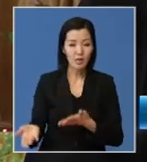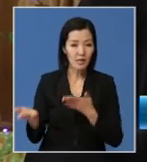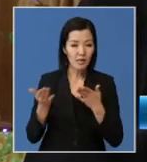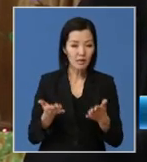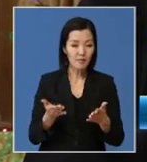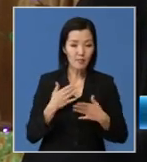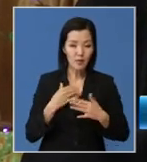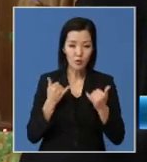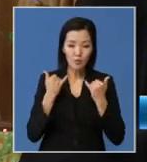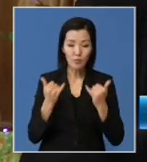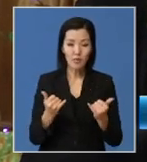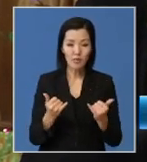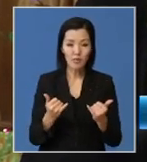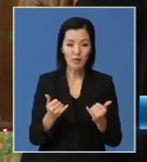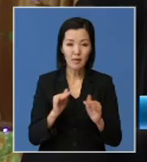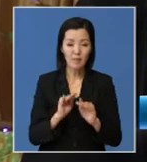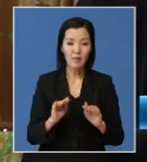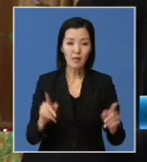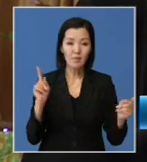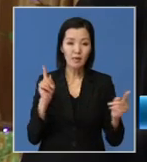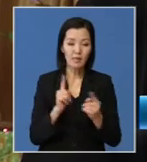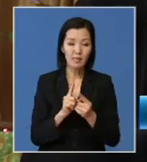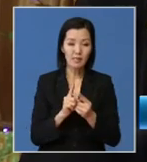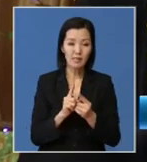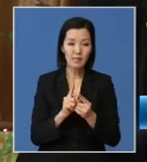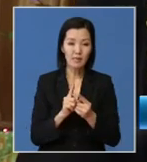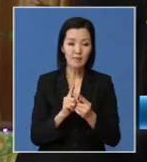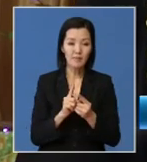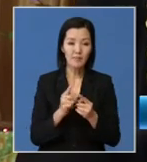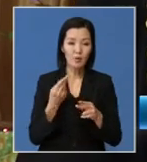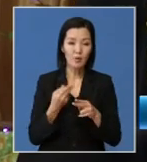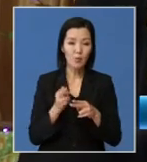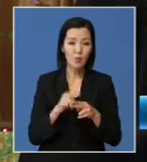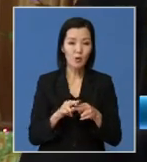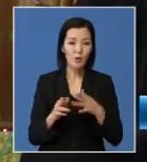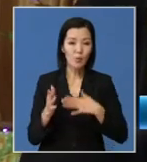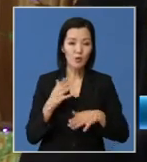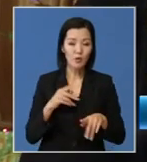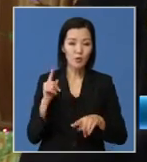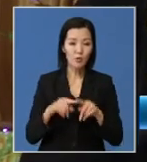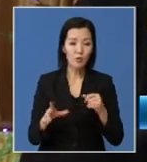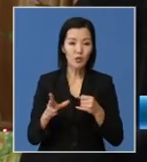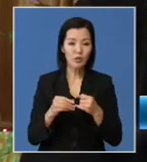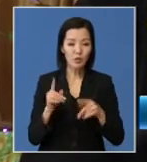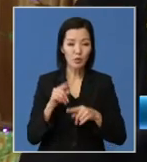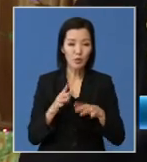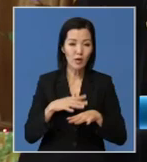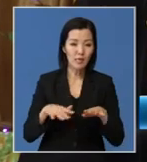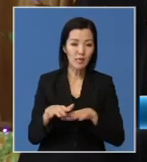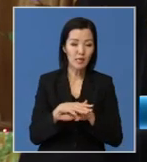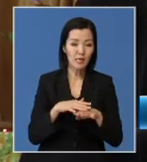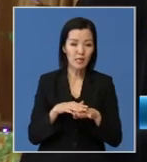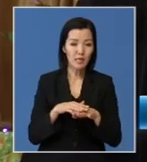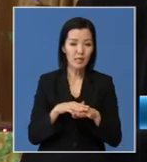шақырып, осындай балдармен кездестіріп, туған ел, туған жер дегендей мінекей